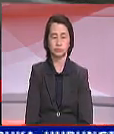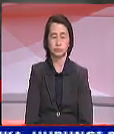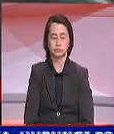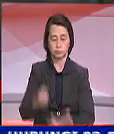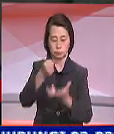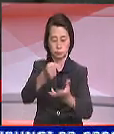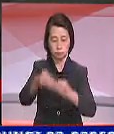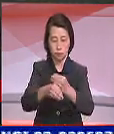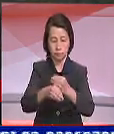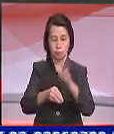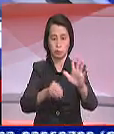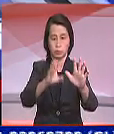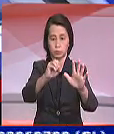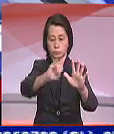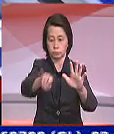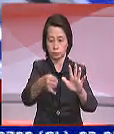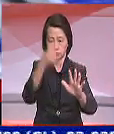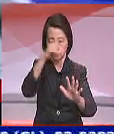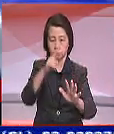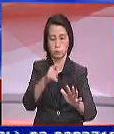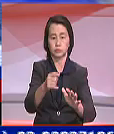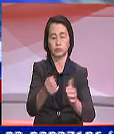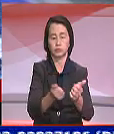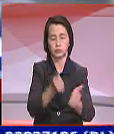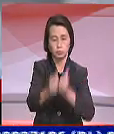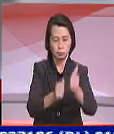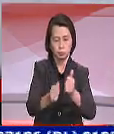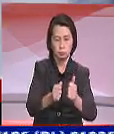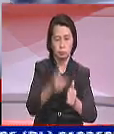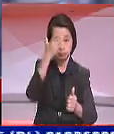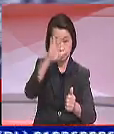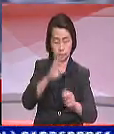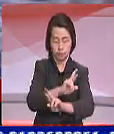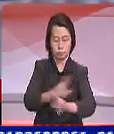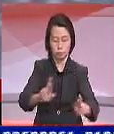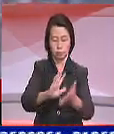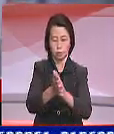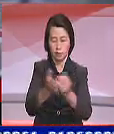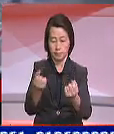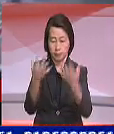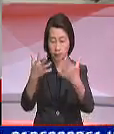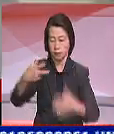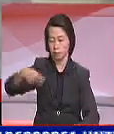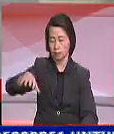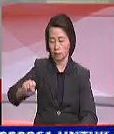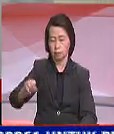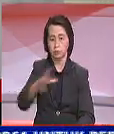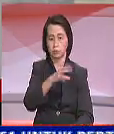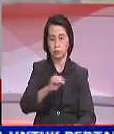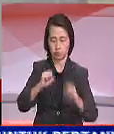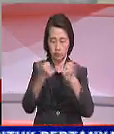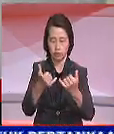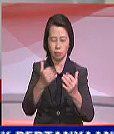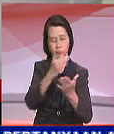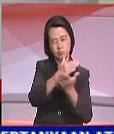Dana tambahan RM50 juta ringgit bagi geran otomasi pintar di bawah MAIDA turut disediakan supaya lebih banyak PKS dan syarikat tahap